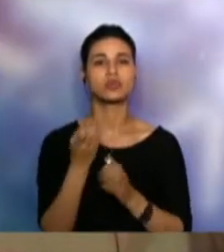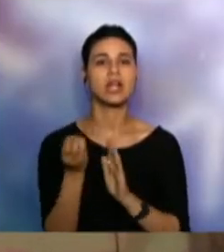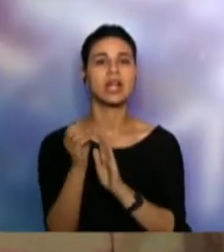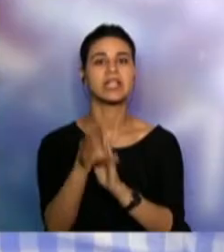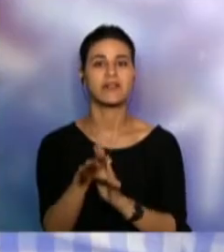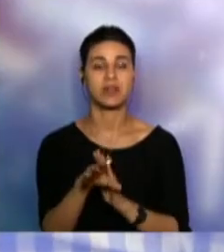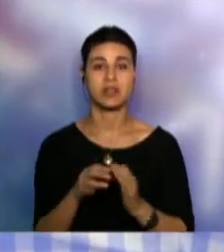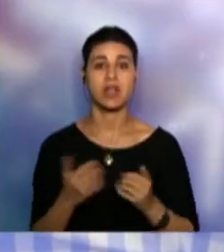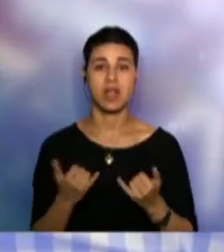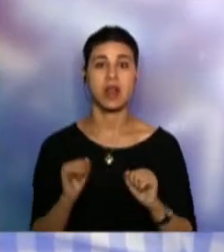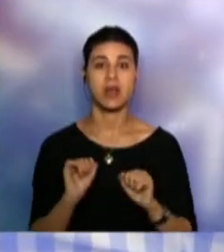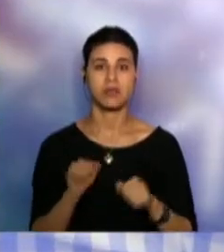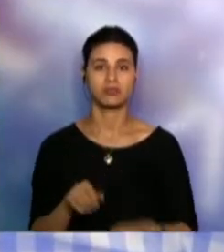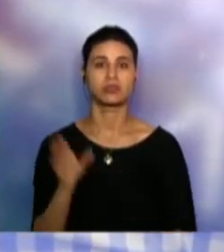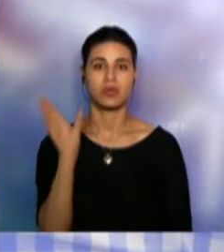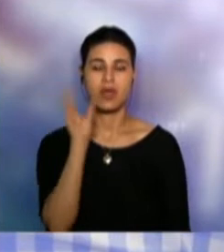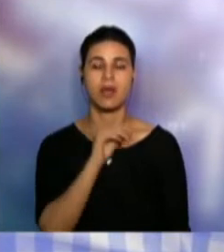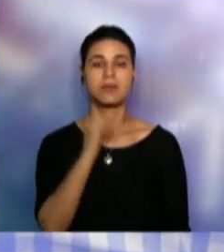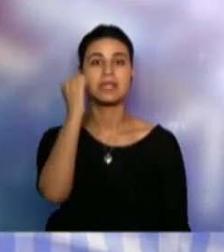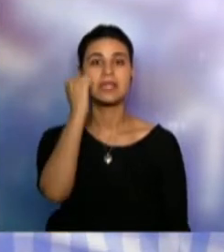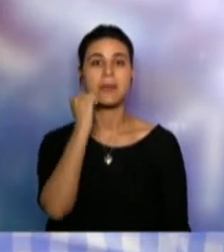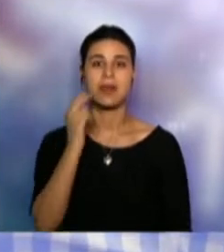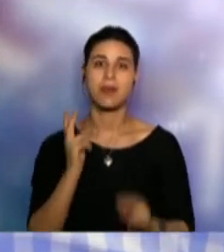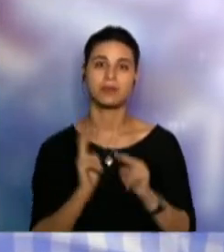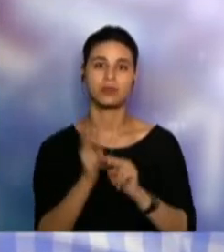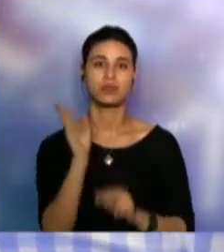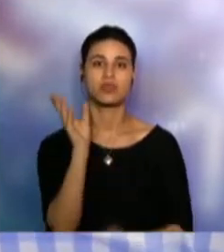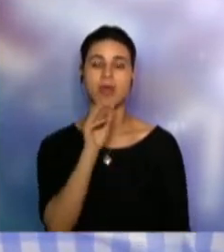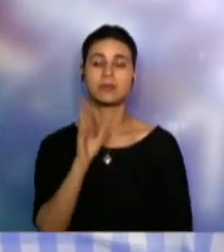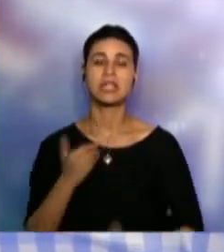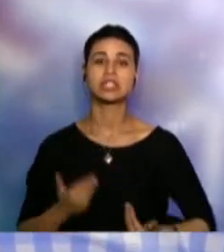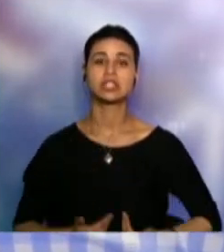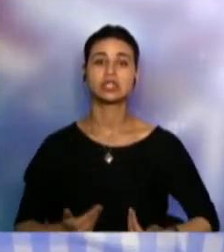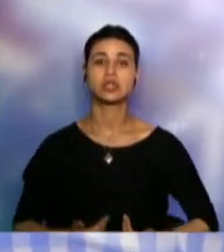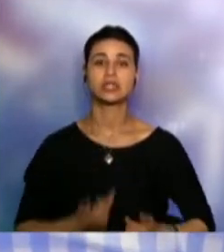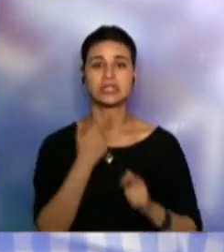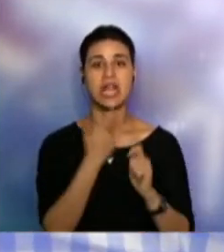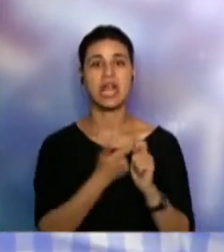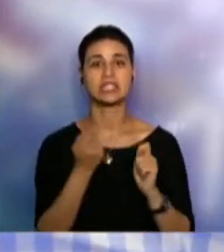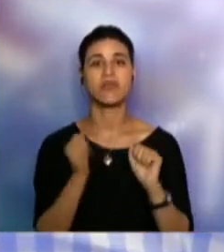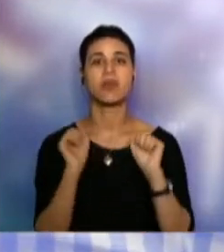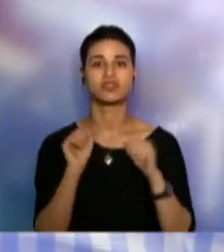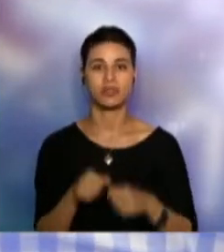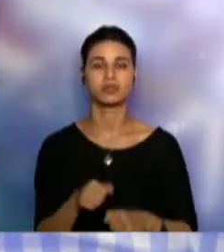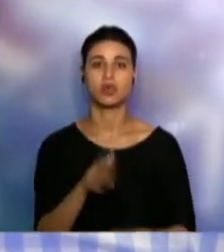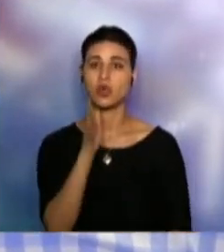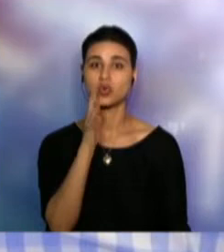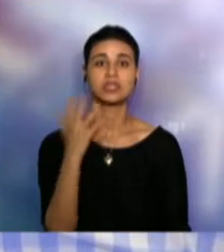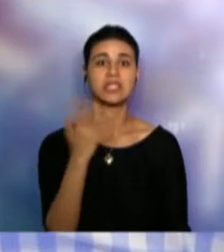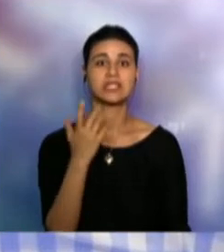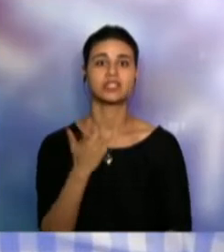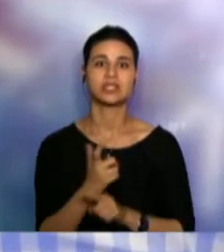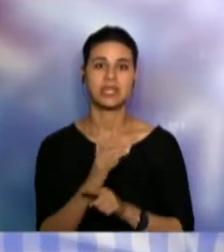მოვახერხებთ ორგანიზმში მიმდინარე დაბერების პროცესს ხელი შეუშალოთ და სიცოცხლის გახანძნივება შევძლოთ. იმედი მაქვს, 5 წელიწადში